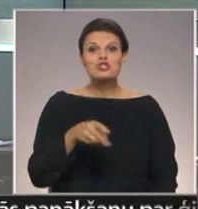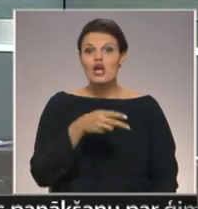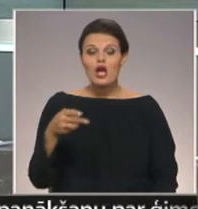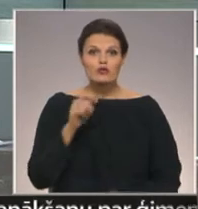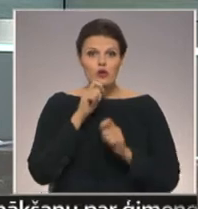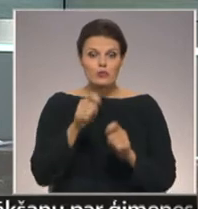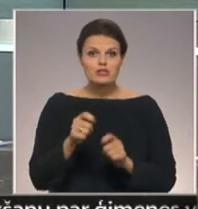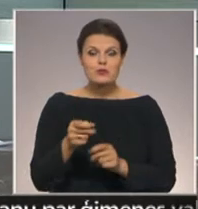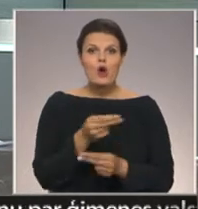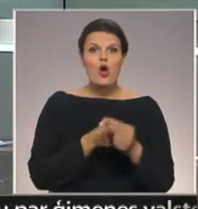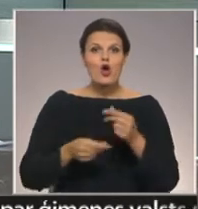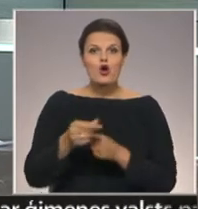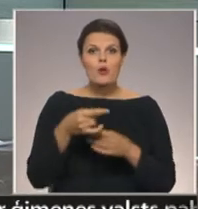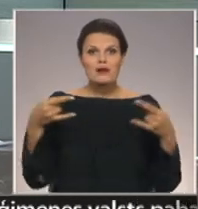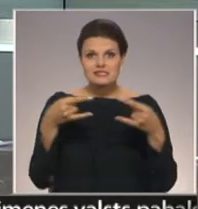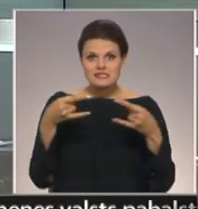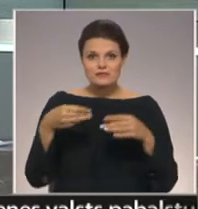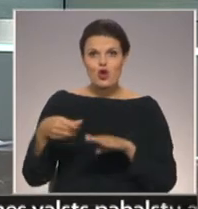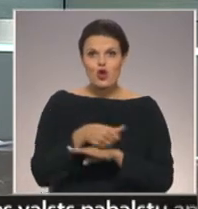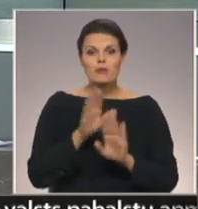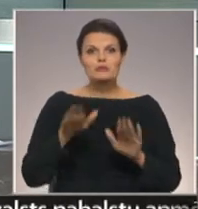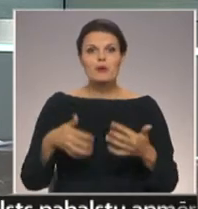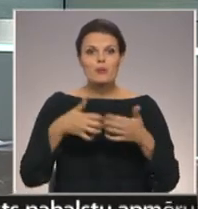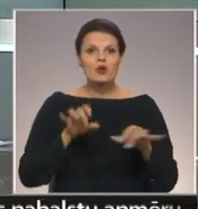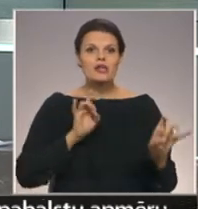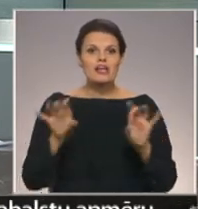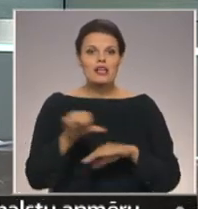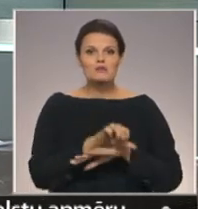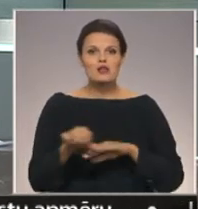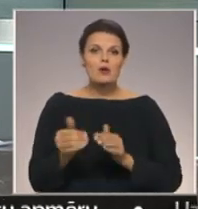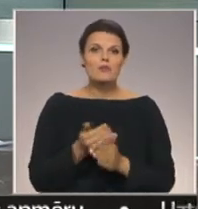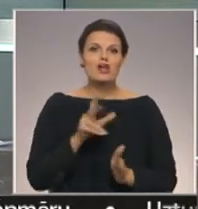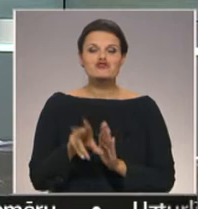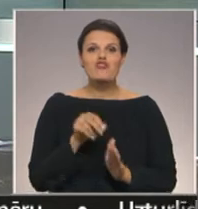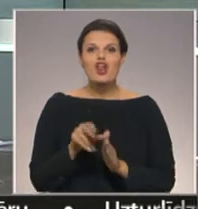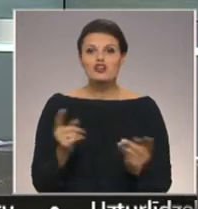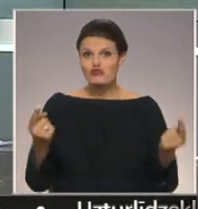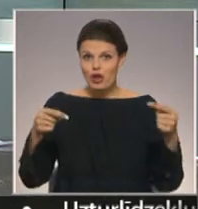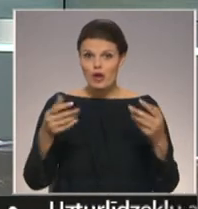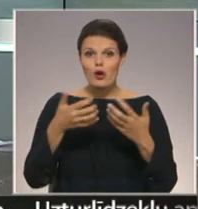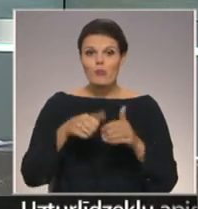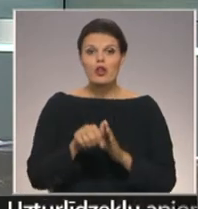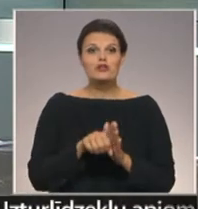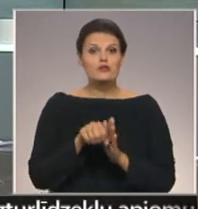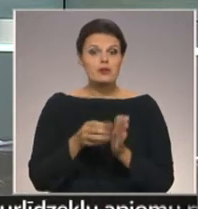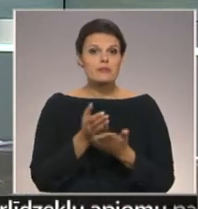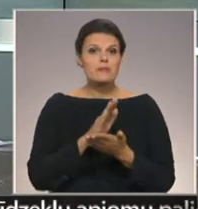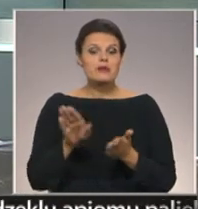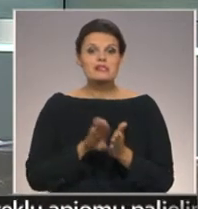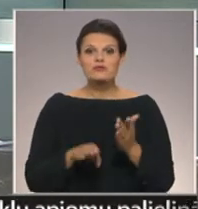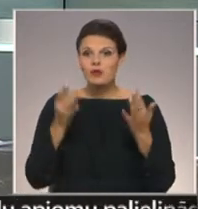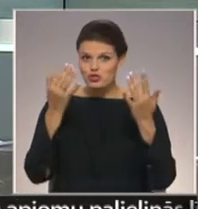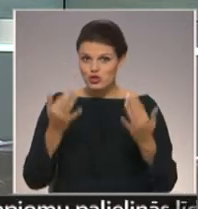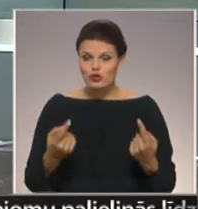piešķiršanu komerctelevīzijām kompensācijai par politiskās reklāmas ierobežojumiem priekšvēlēšanu laikā. Politiķu debates gan beidzās